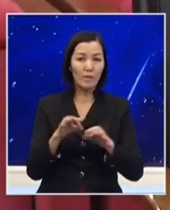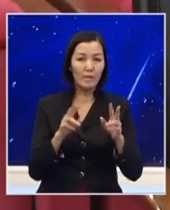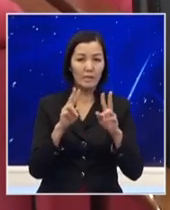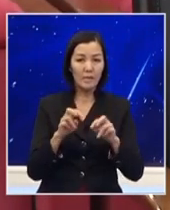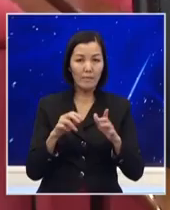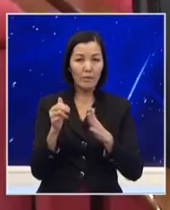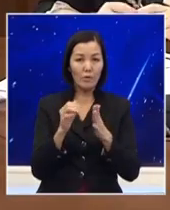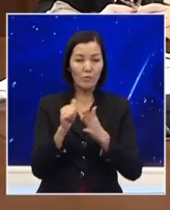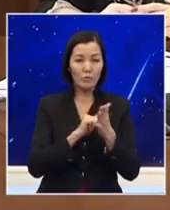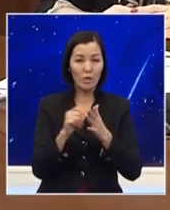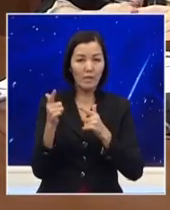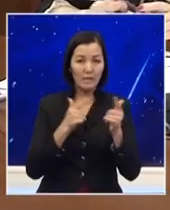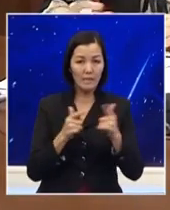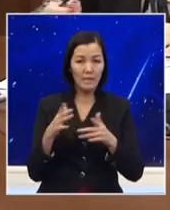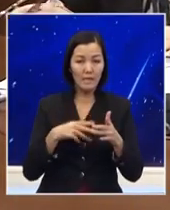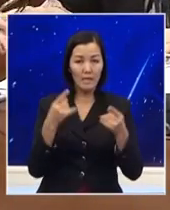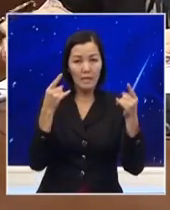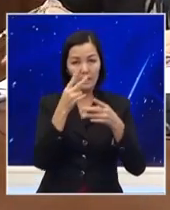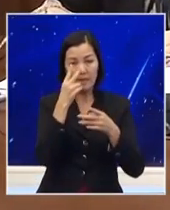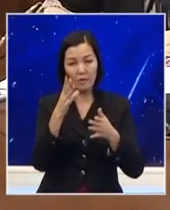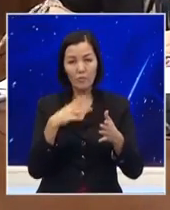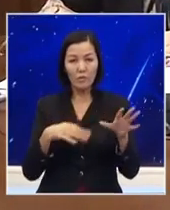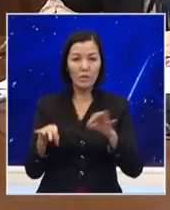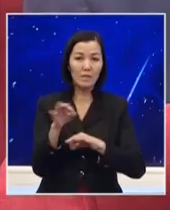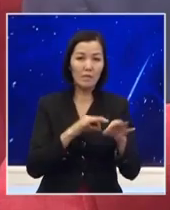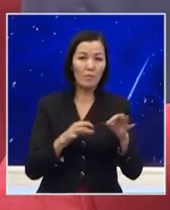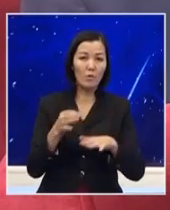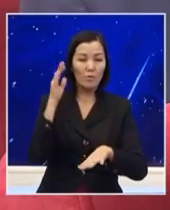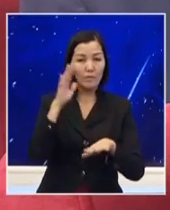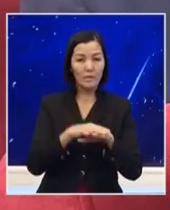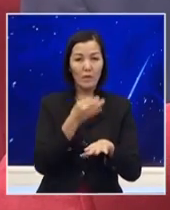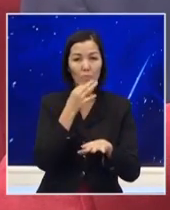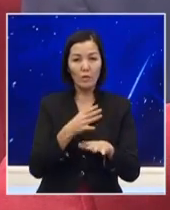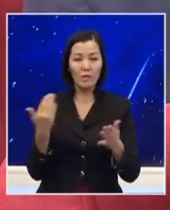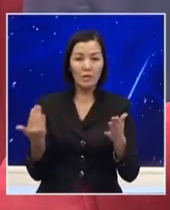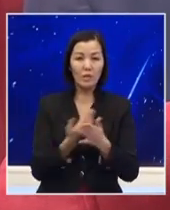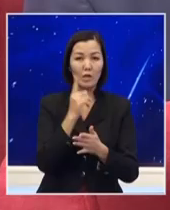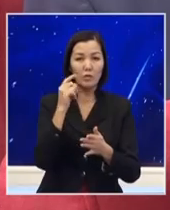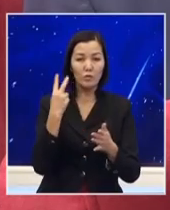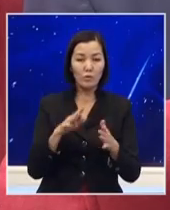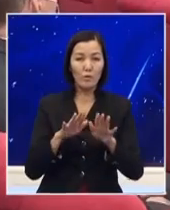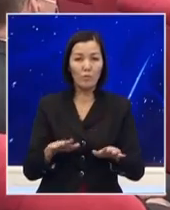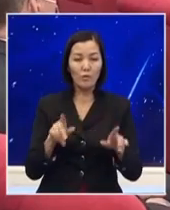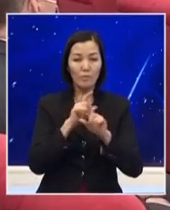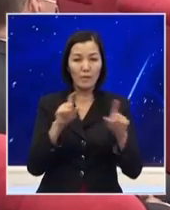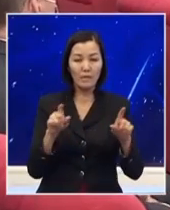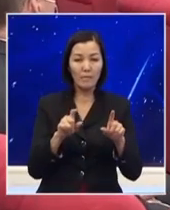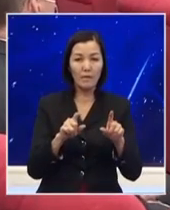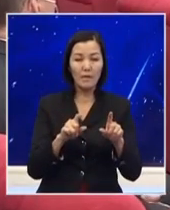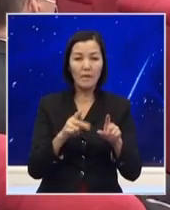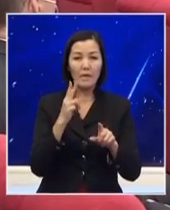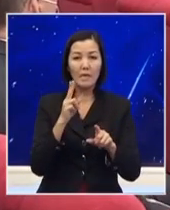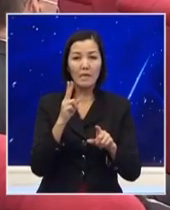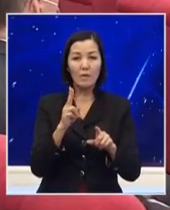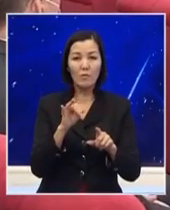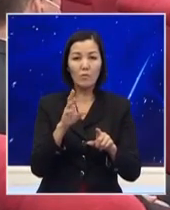сараптамалық құжаты әзірленген. Слайдта көрсетілген сызбасын Амандық Баталов ұнатты. Жаңа 120 орындық білім ошағының іргетасы Қосқұдық